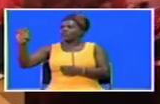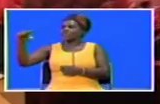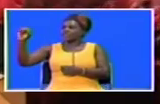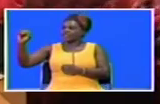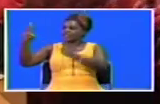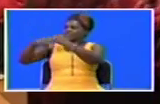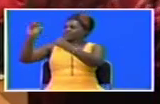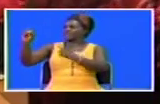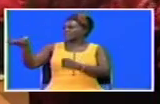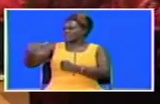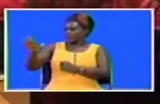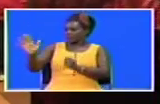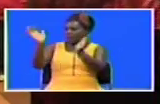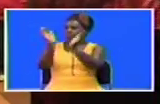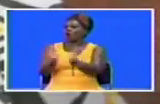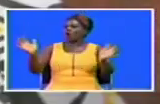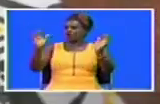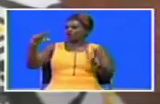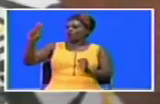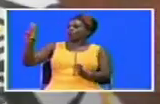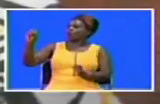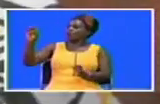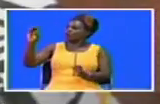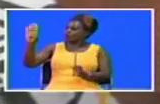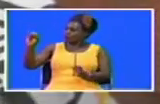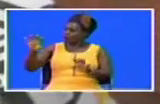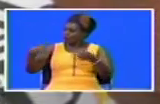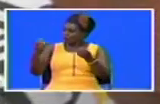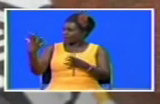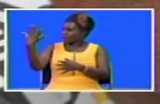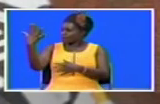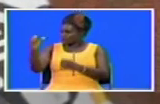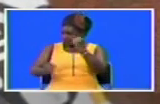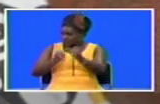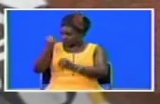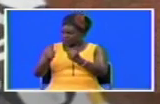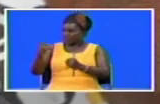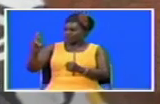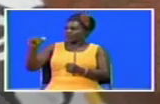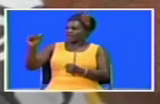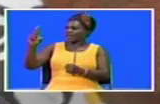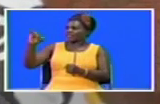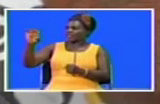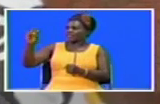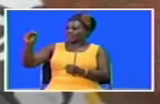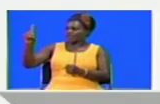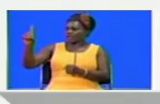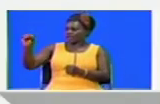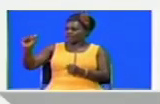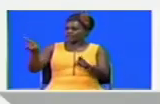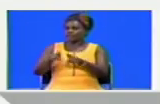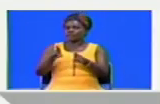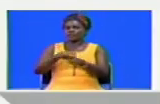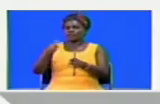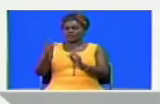asilimia 70 eneo la Bondo, huku Gumbo akiwa na asilimia 55 eneo la Rarieda. Mwingine kwenye kinyang'anyiro hicho